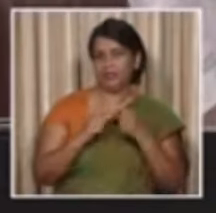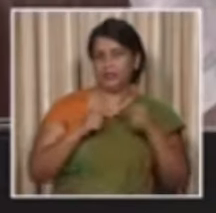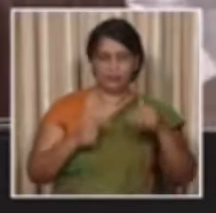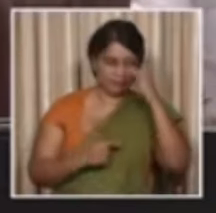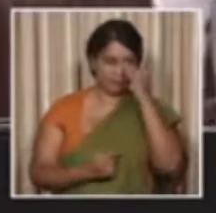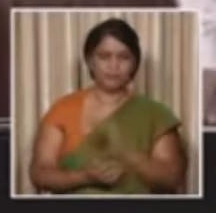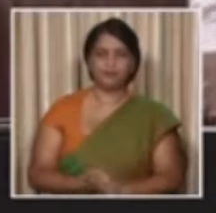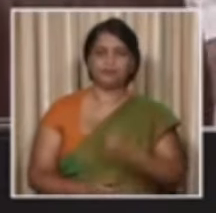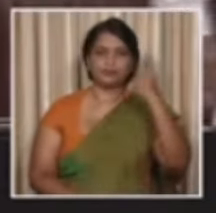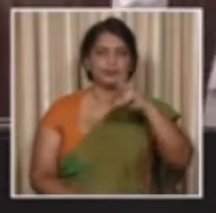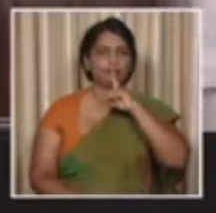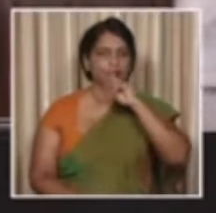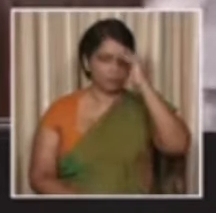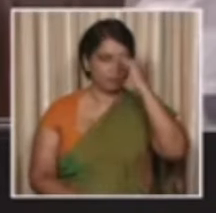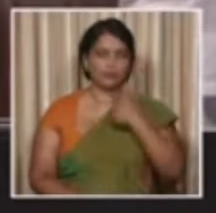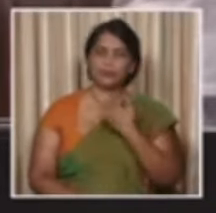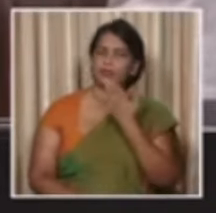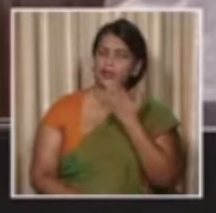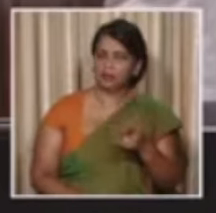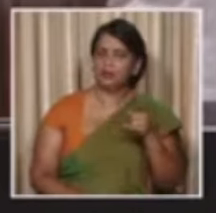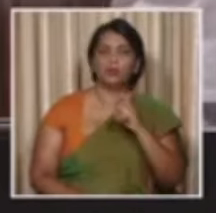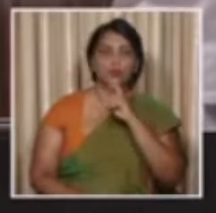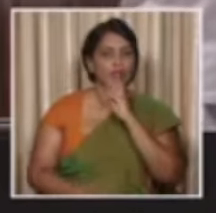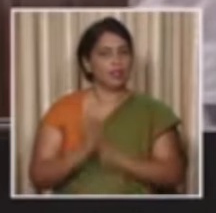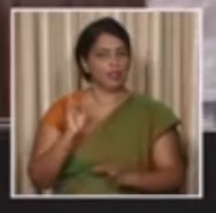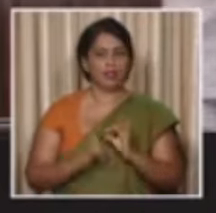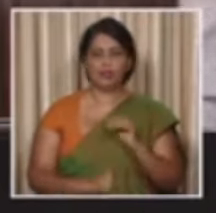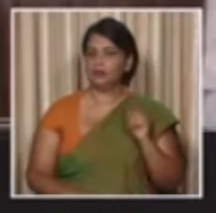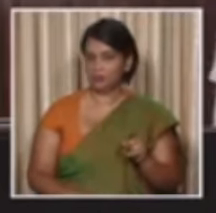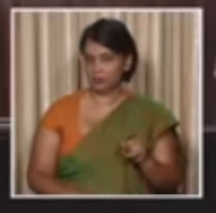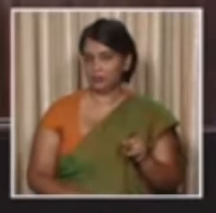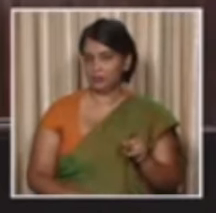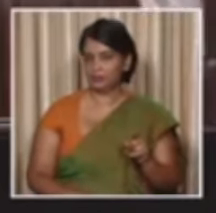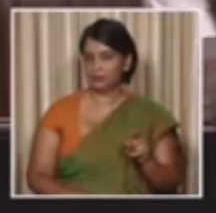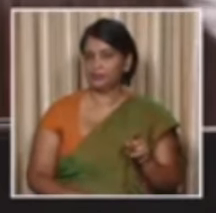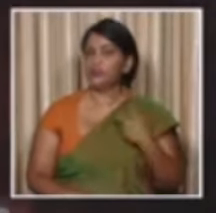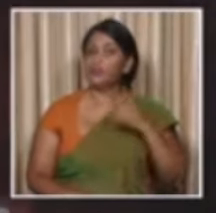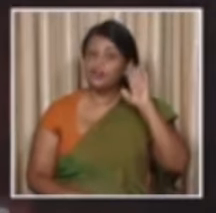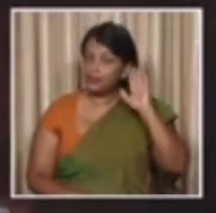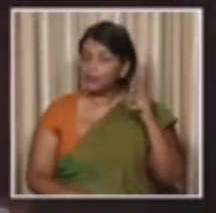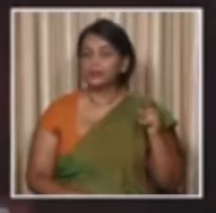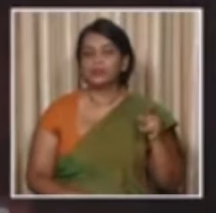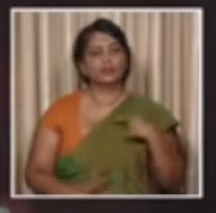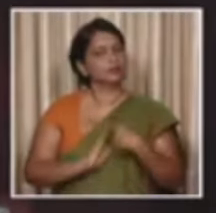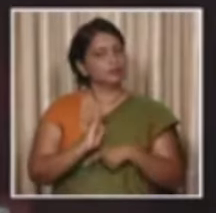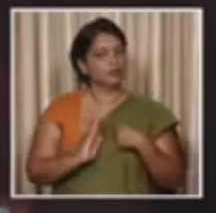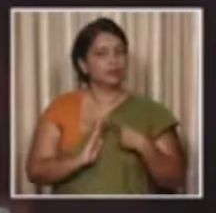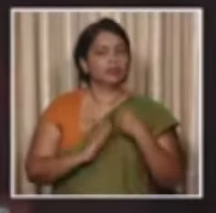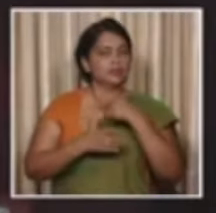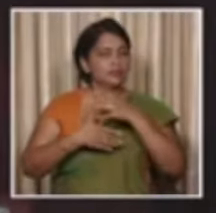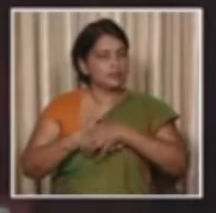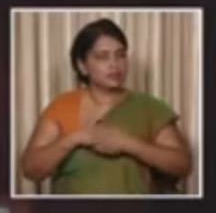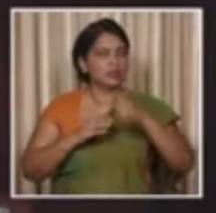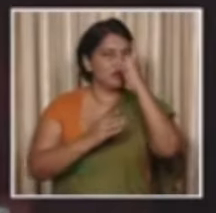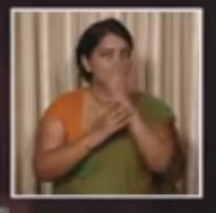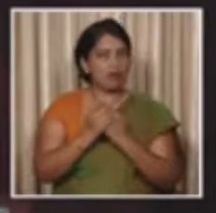ගරු නියෝජ්‍ය කතානායකතුමනි මම ස්තුතිවන්ත වෙනවා අධිකරණ ඇමතිතුමාට විශේෂයෙන්ම මේ රටේ ජාති ආගම්